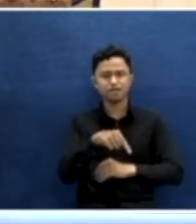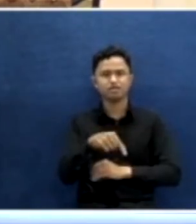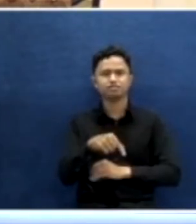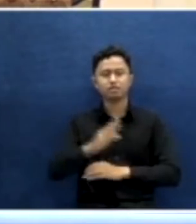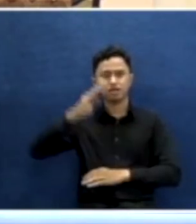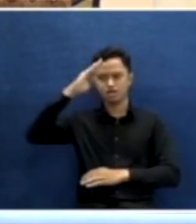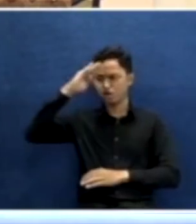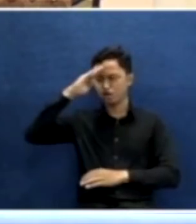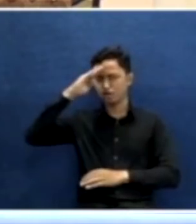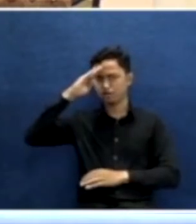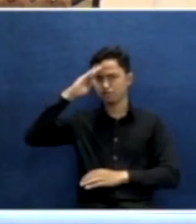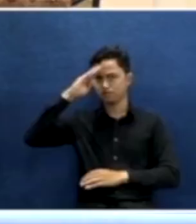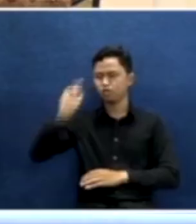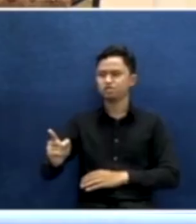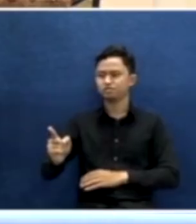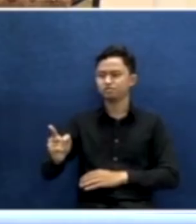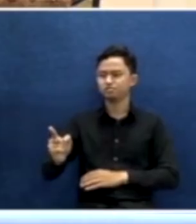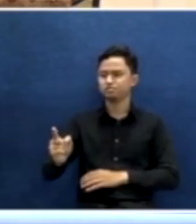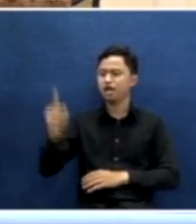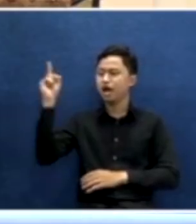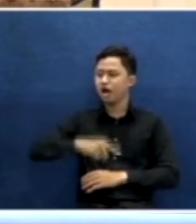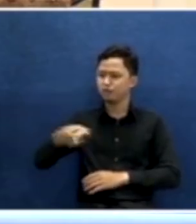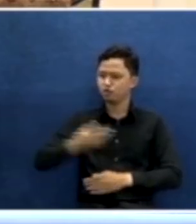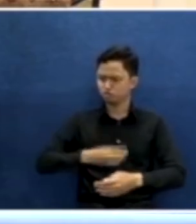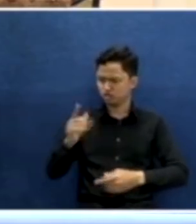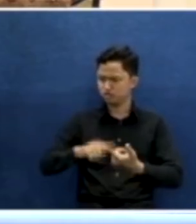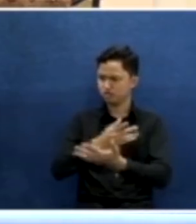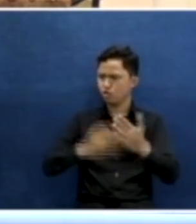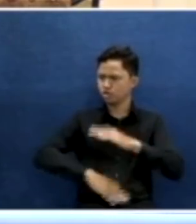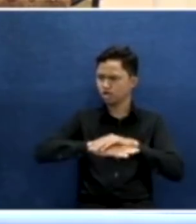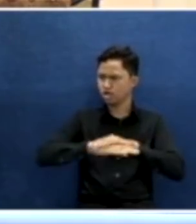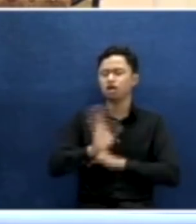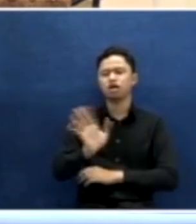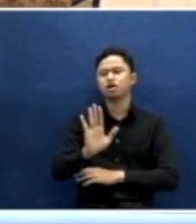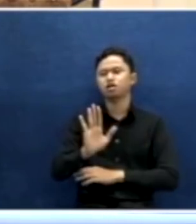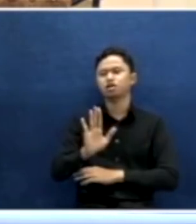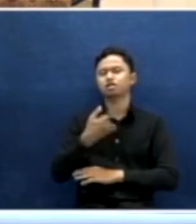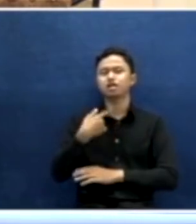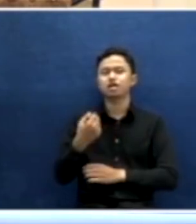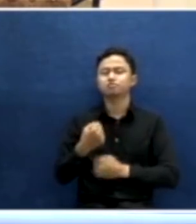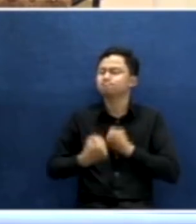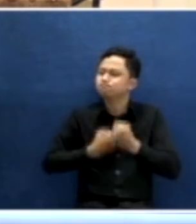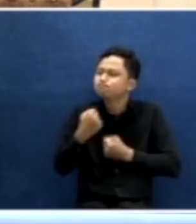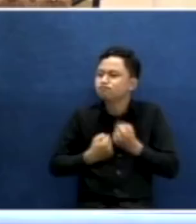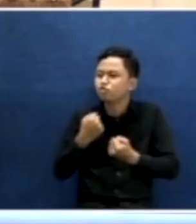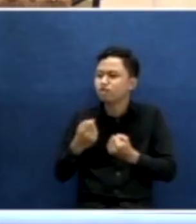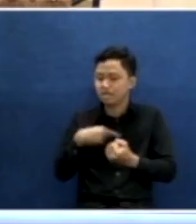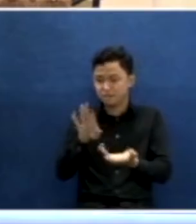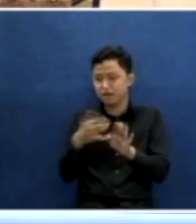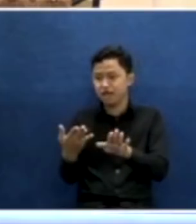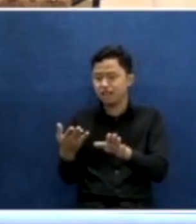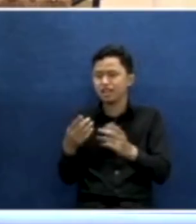paham ya haram itu tidak menjadikan Antum ke yang haram itu tidak sebanding dengan pengorbanan yang akan kita tinggalkan dibandingkan dengan harta yang kita